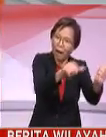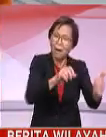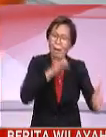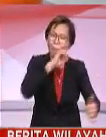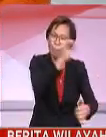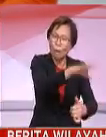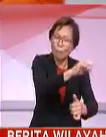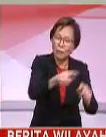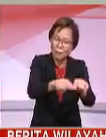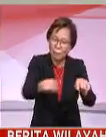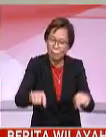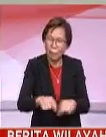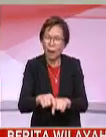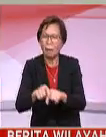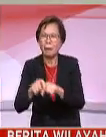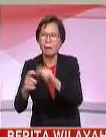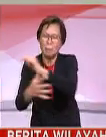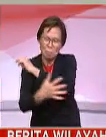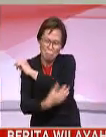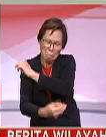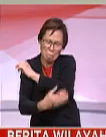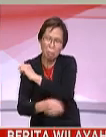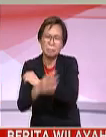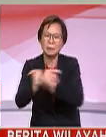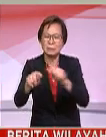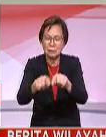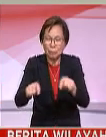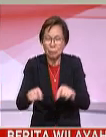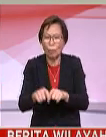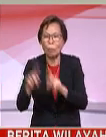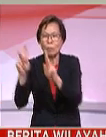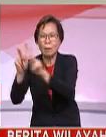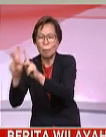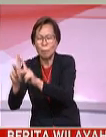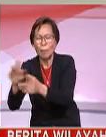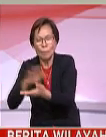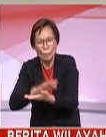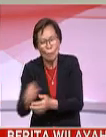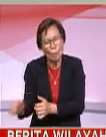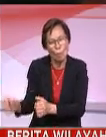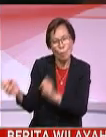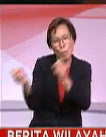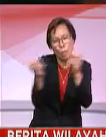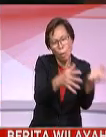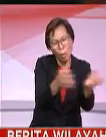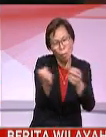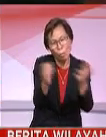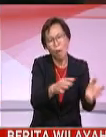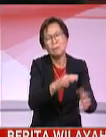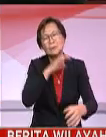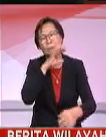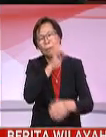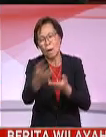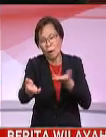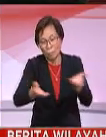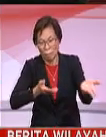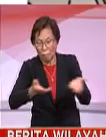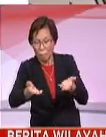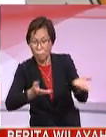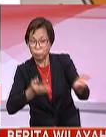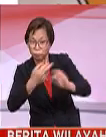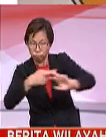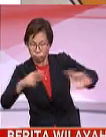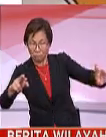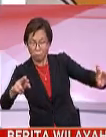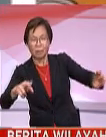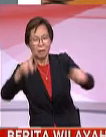di kawasan-kawasan setinggan misalnya dan juga di kawasan-kawasan kampung tidak boleh dipandang remeh. Perkhidmatan yang disediakan